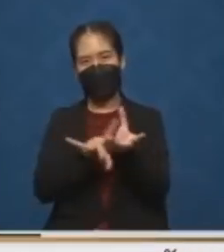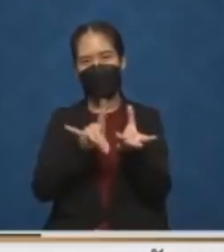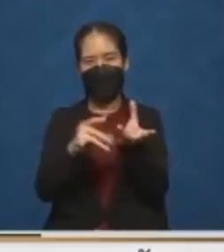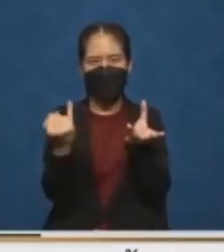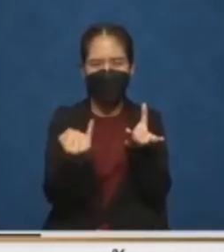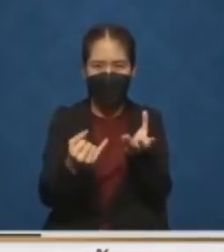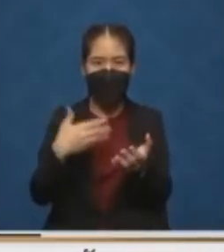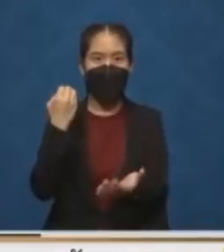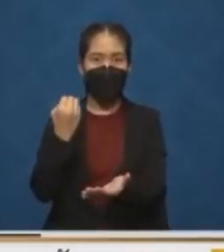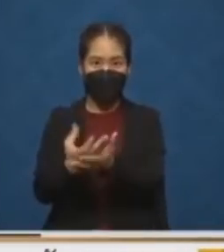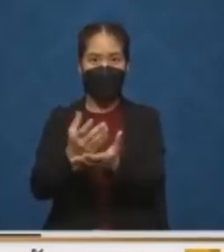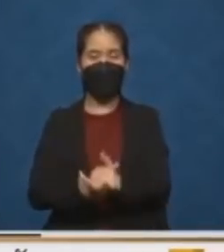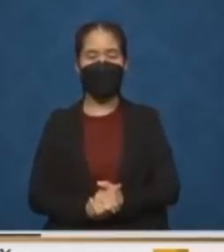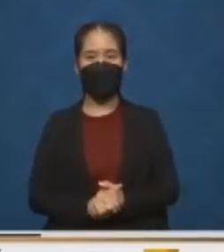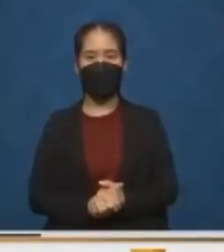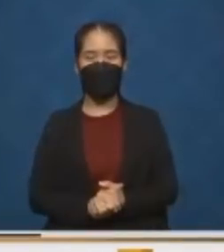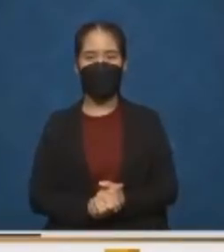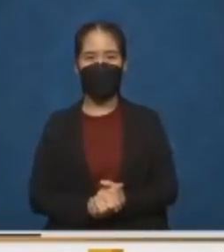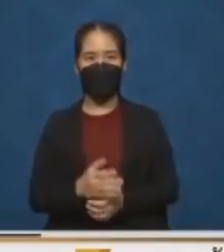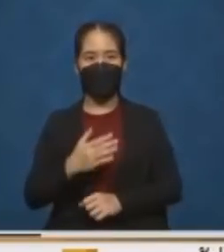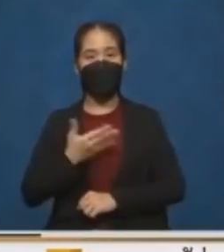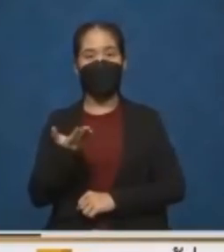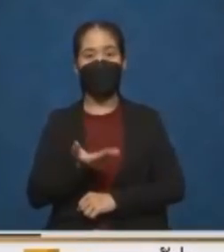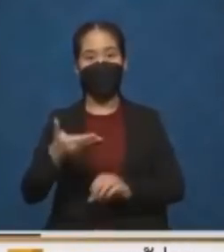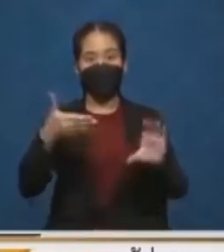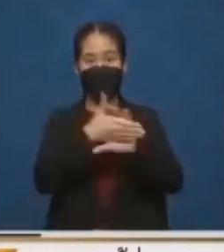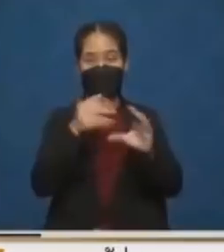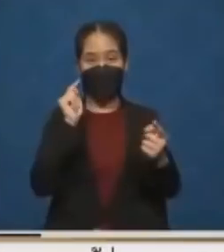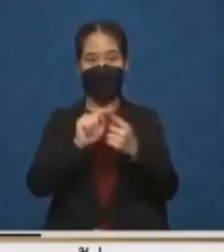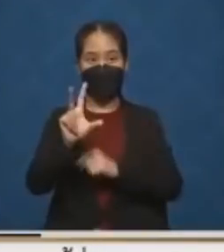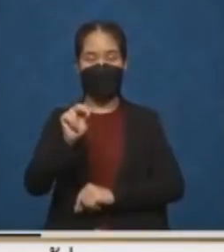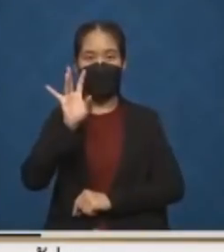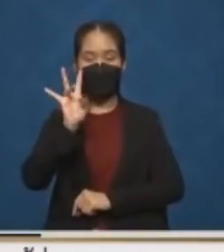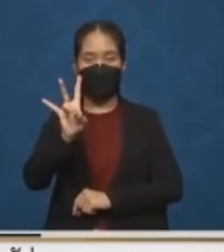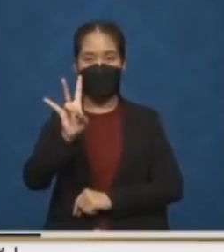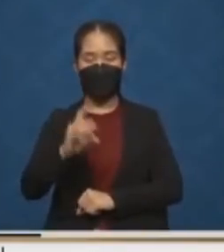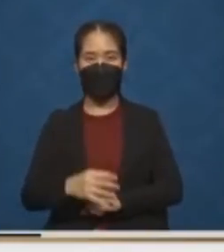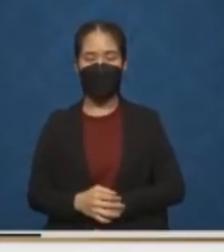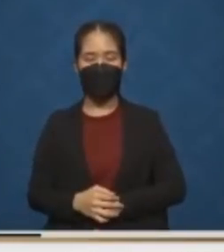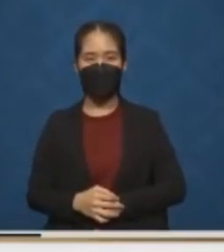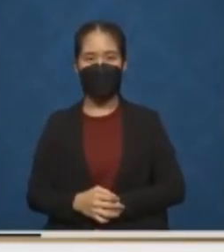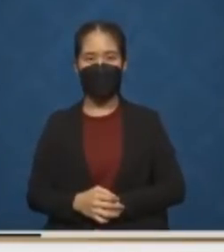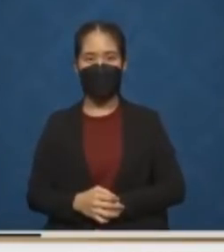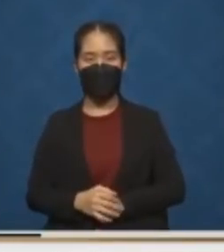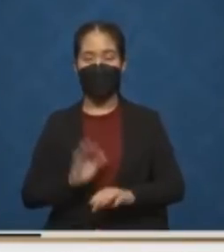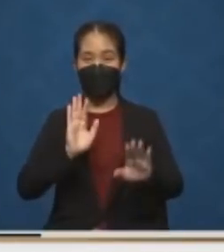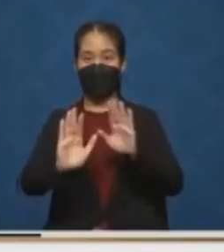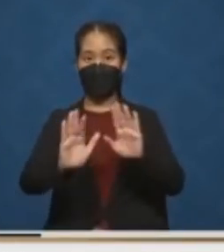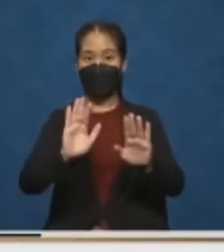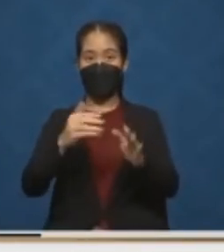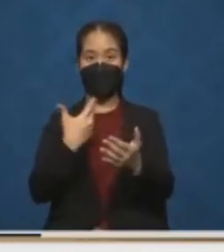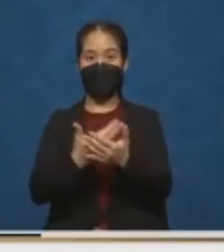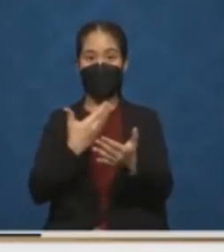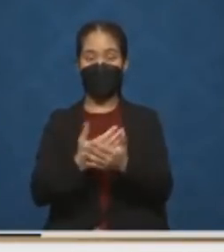มีราคาสูงอีกนะครับผมขออนิญาไปที่สไลด์ที่ 37 นะครับเปรยบเทียบราคาซื้อ